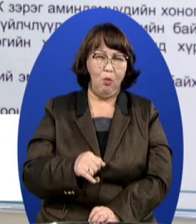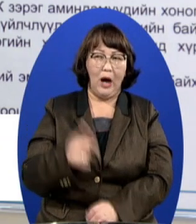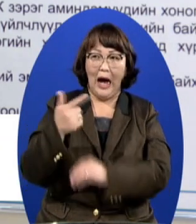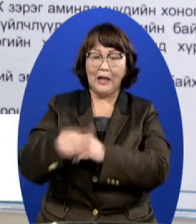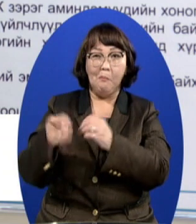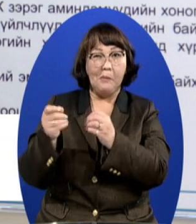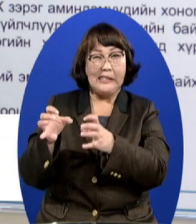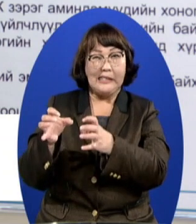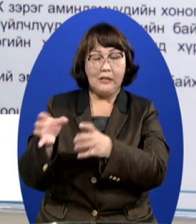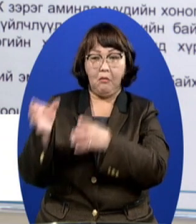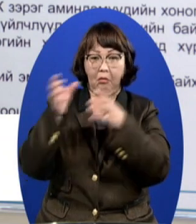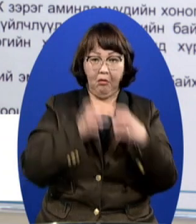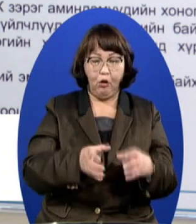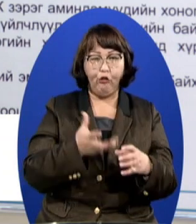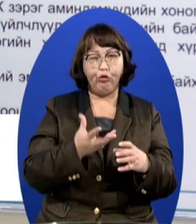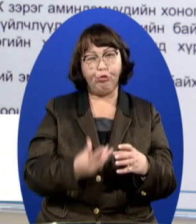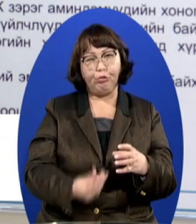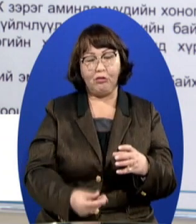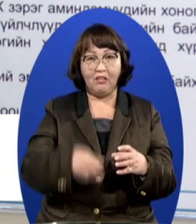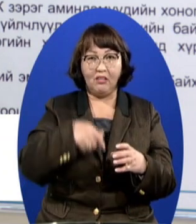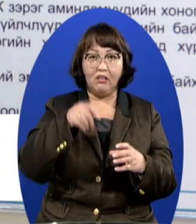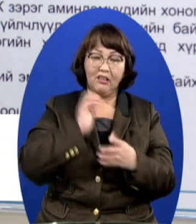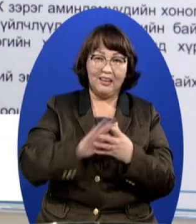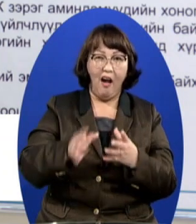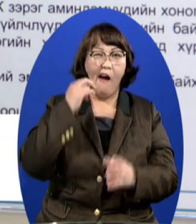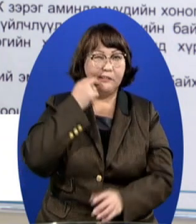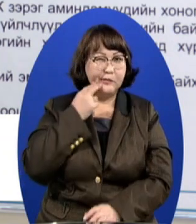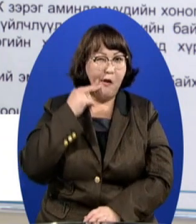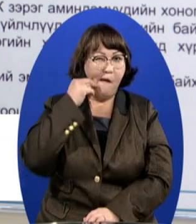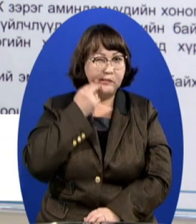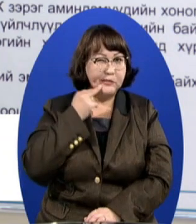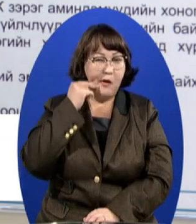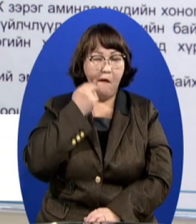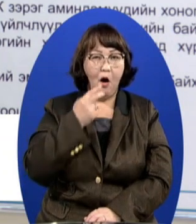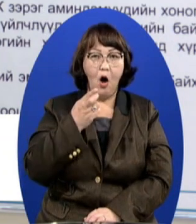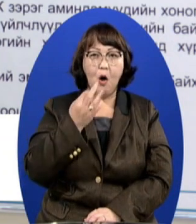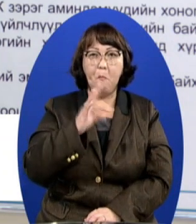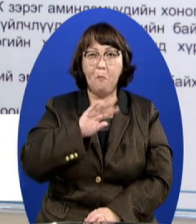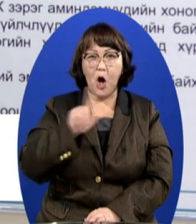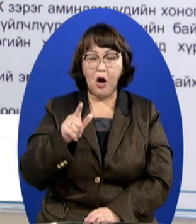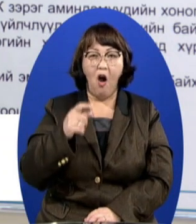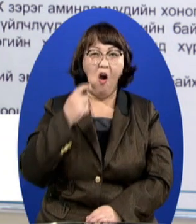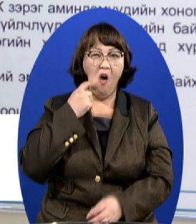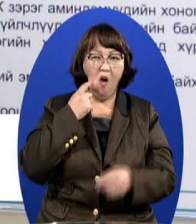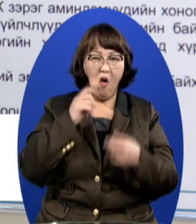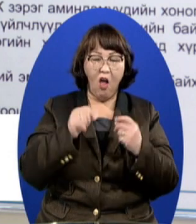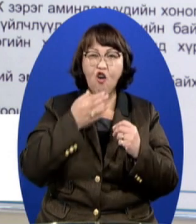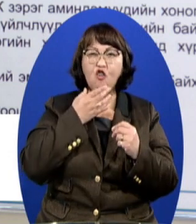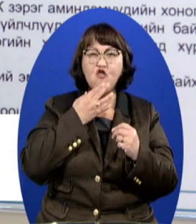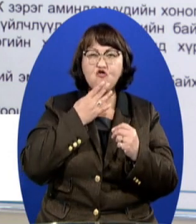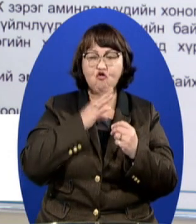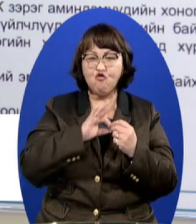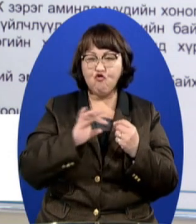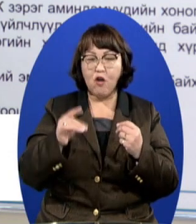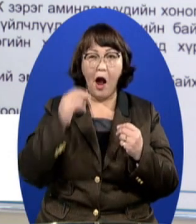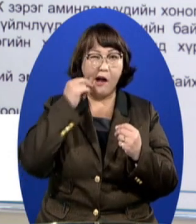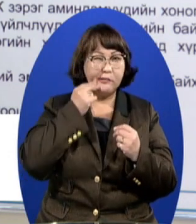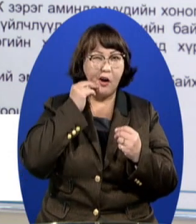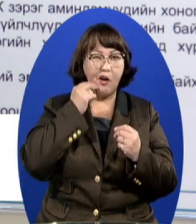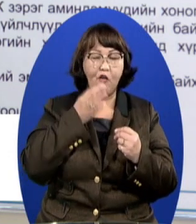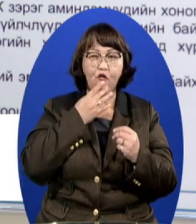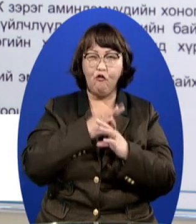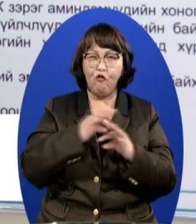одоо бох, янз бүрийн өнгөтэй бутагтай бохнод, янз бүрийн өнгөтэй бутагтай чихэр жимснүүд бол энэ бол хүүхдийн